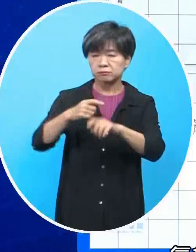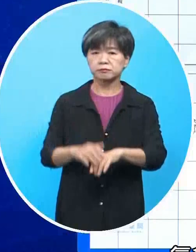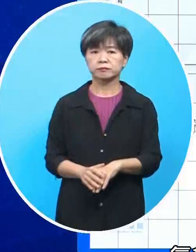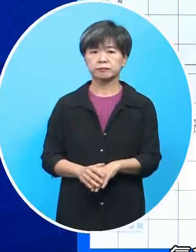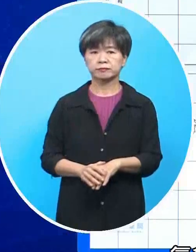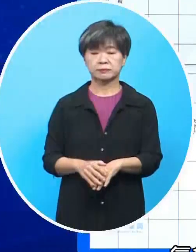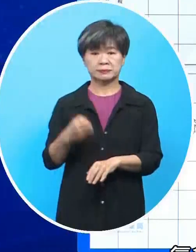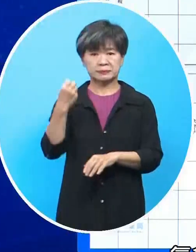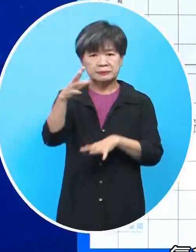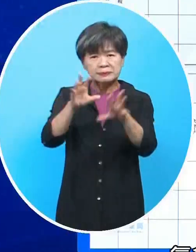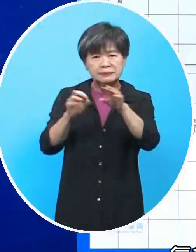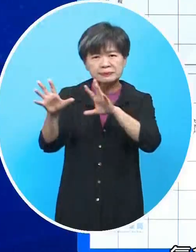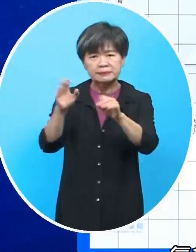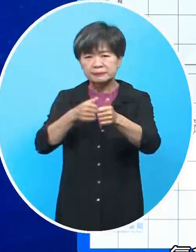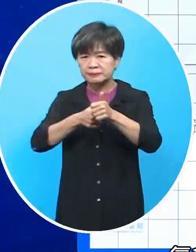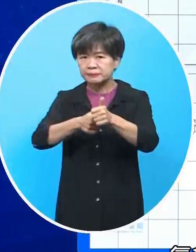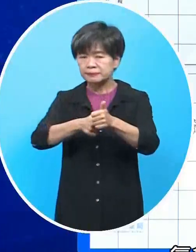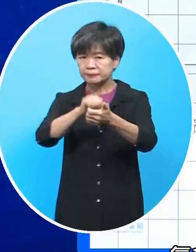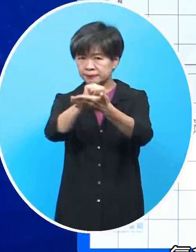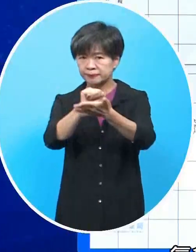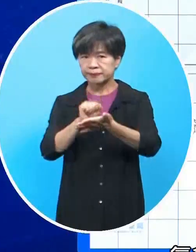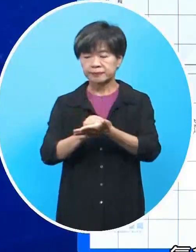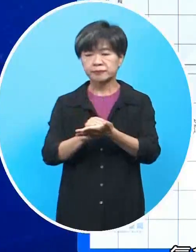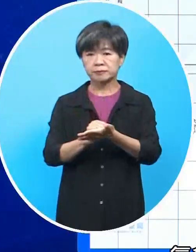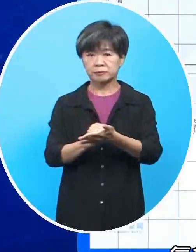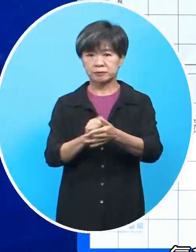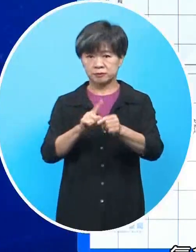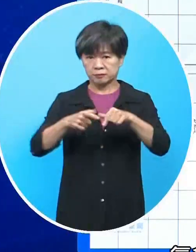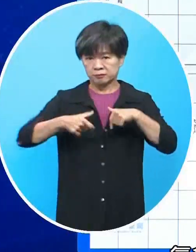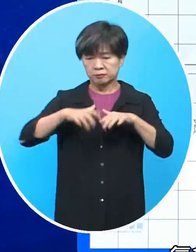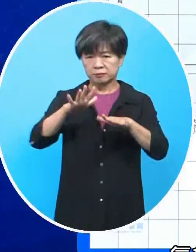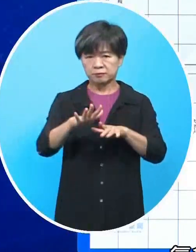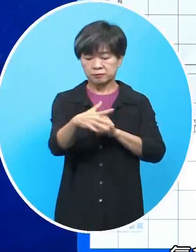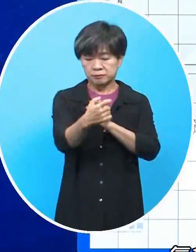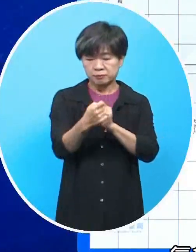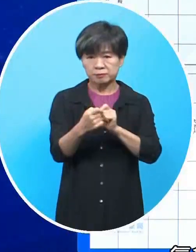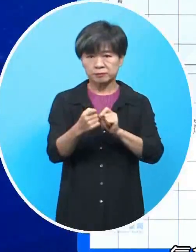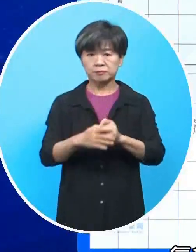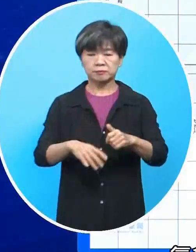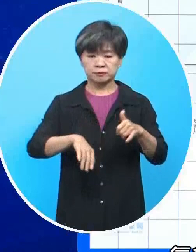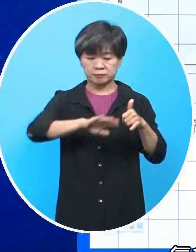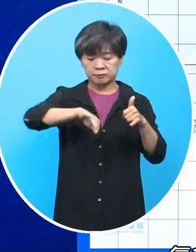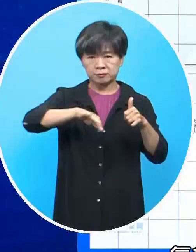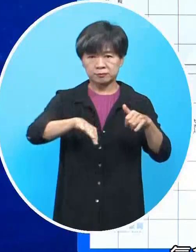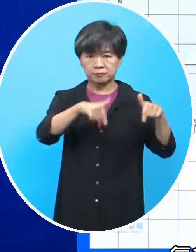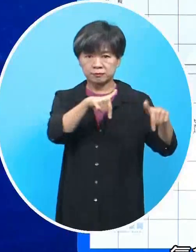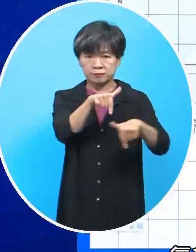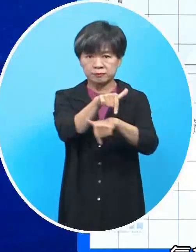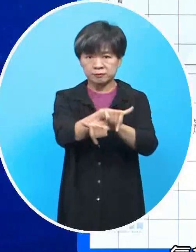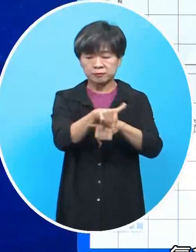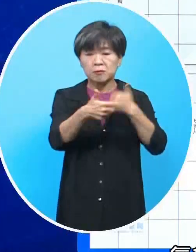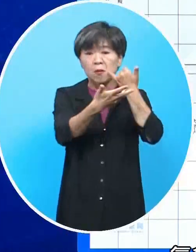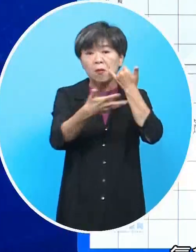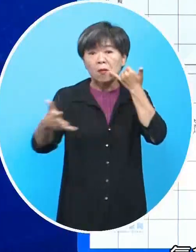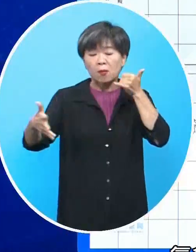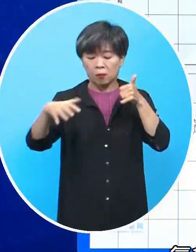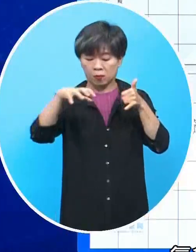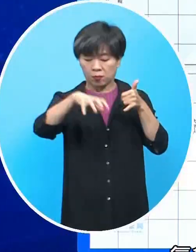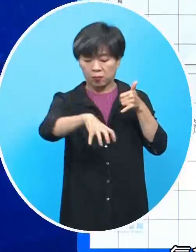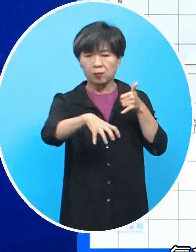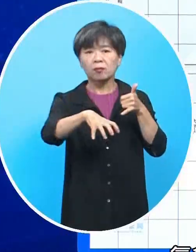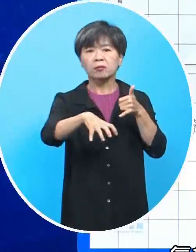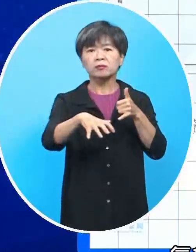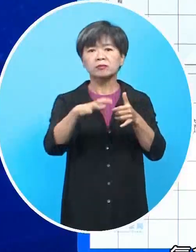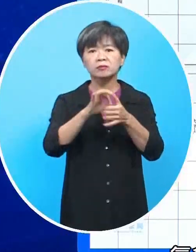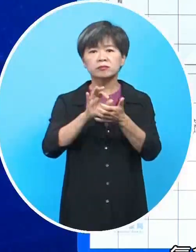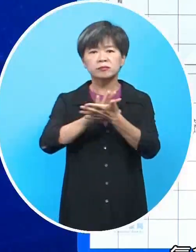的雷达回波资料可以看到，台风中心现在移动到我们的西南方海面，台风外围环流这个比较强的雨带，